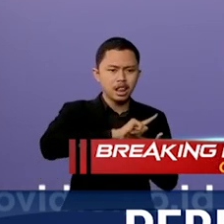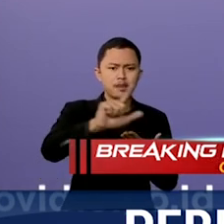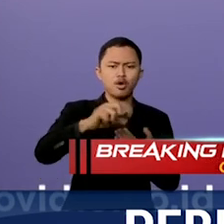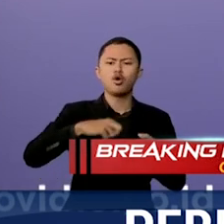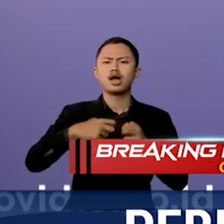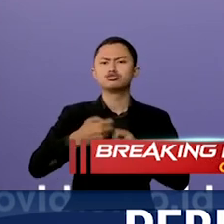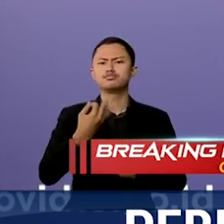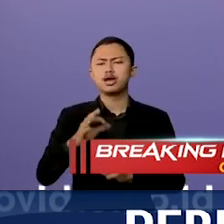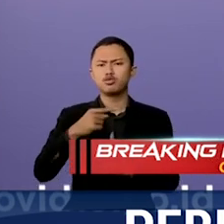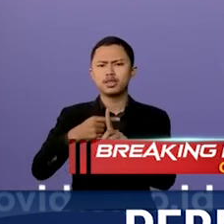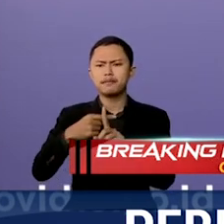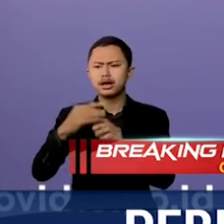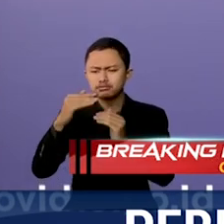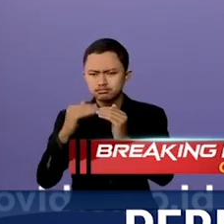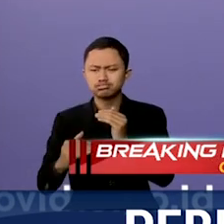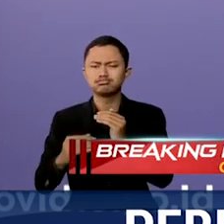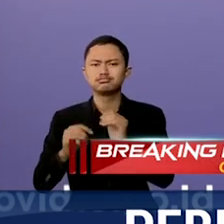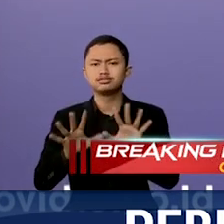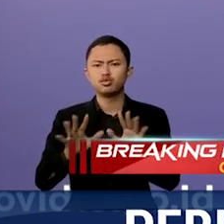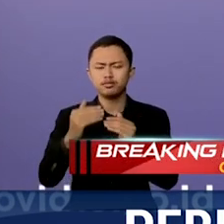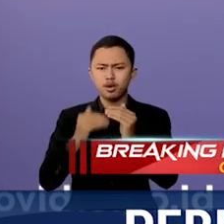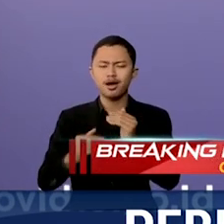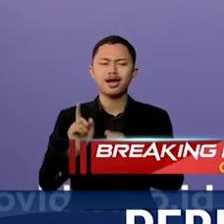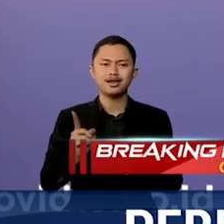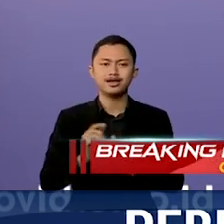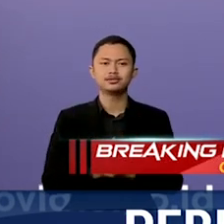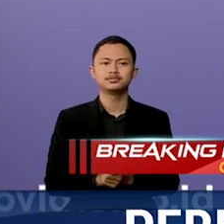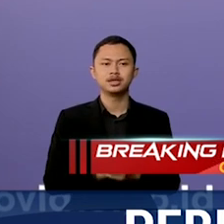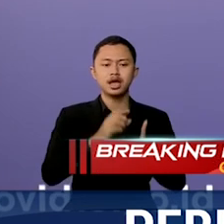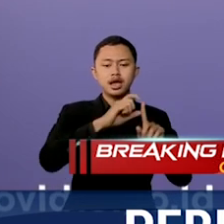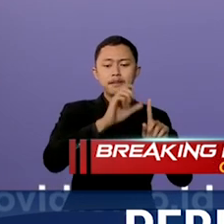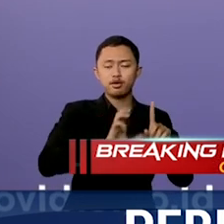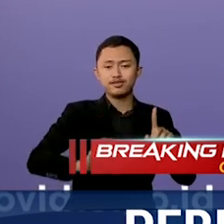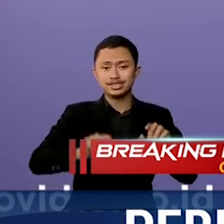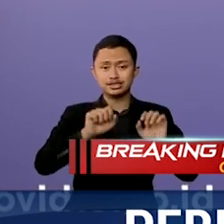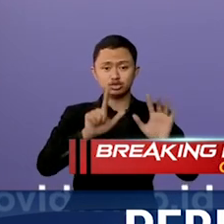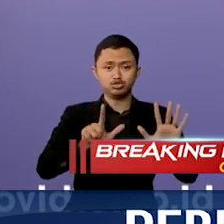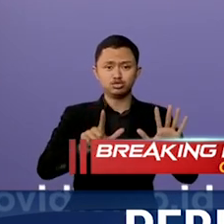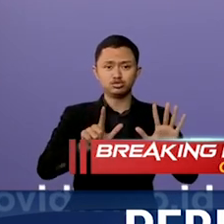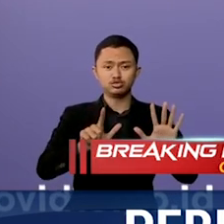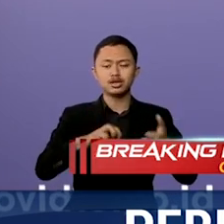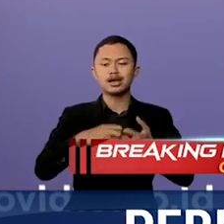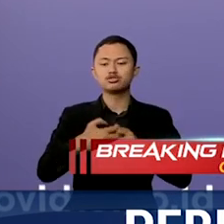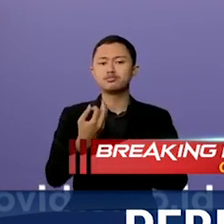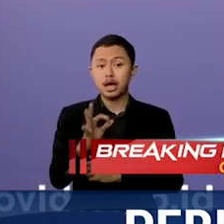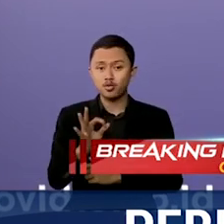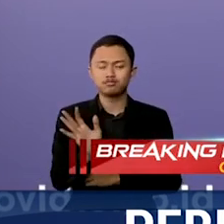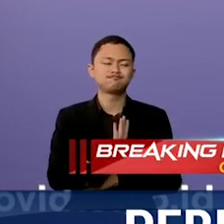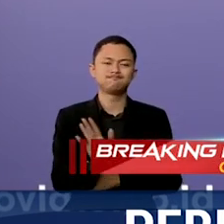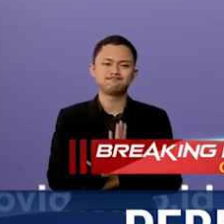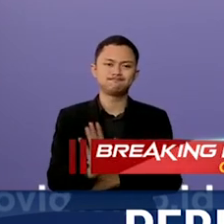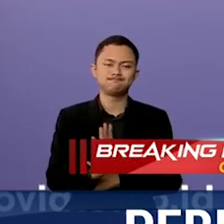penambahan kasus di bawah 10 dan ada tujuh provinsi yang tidak ada penambahan kasus sama